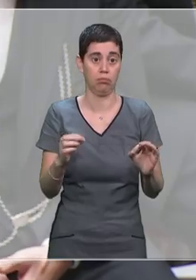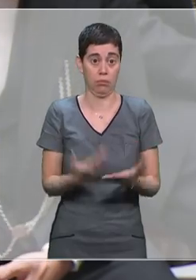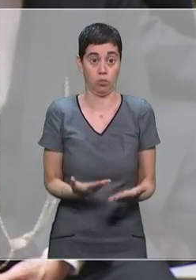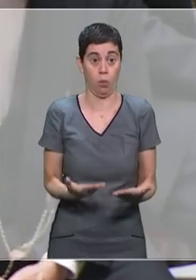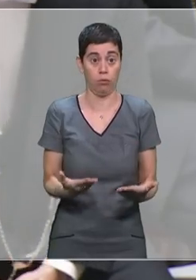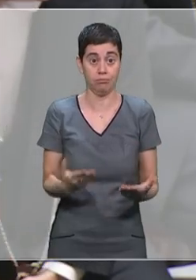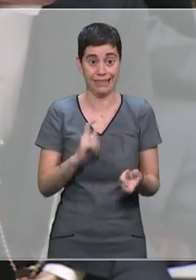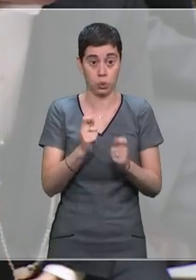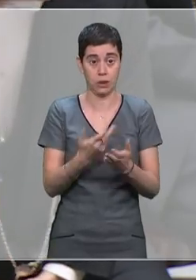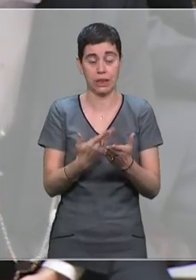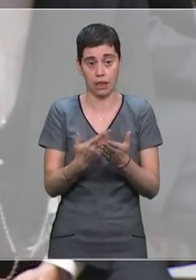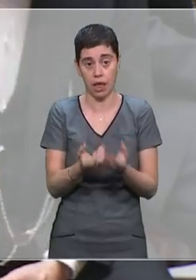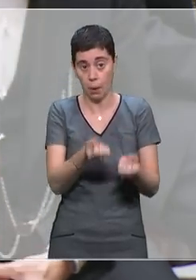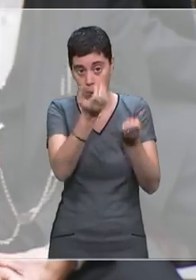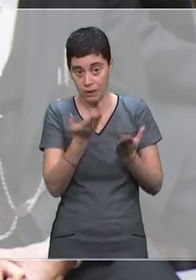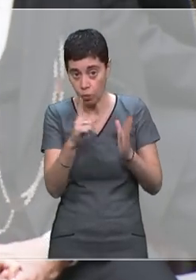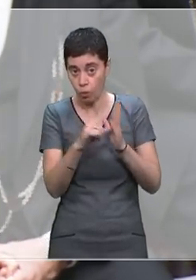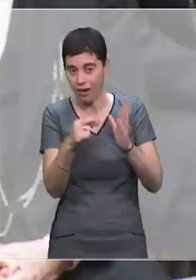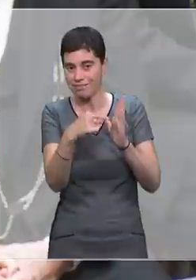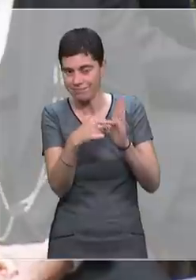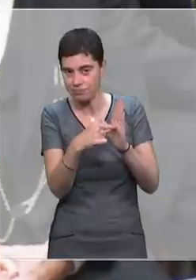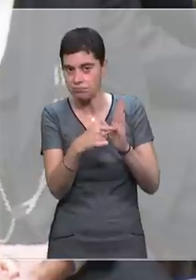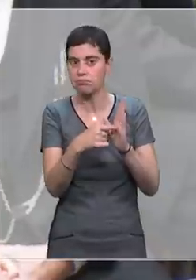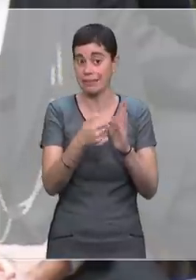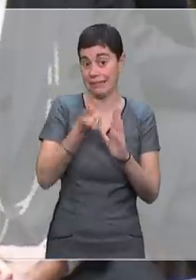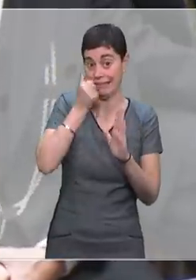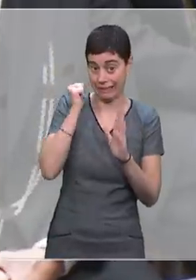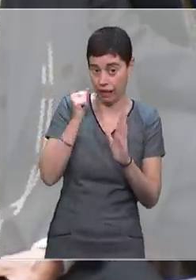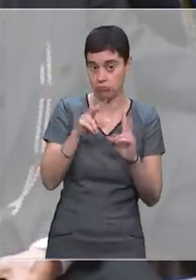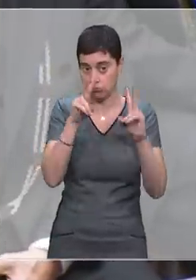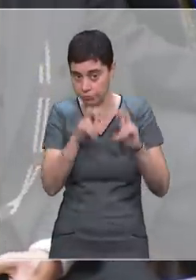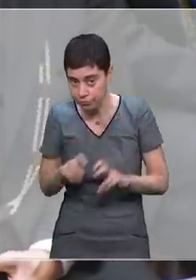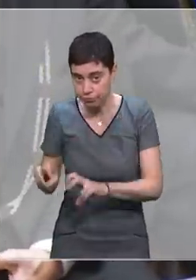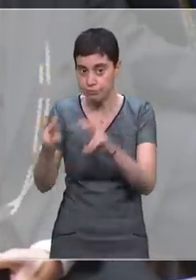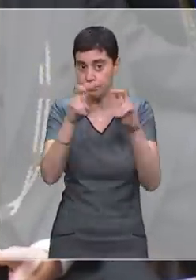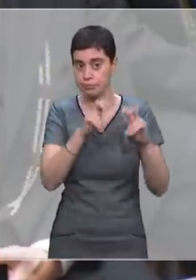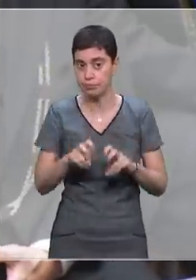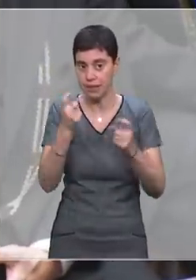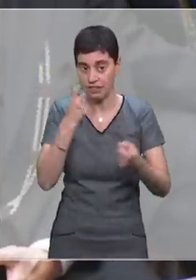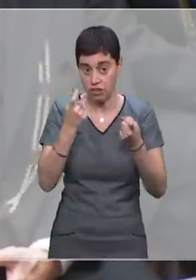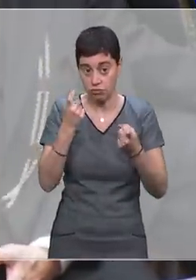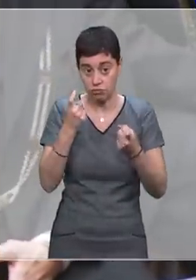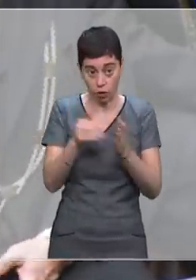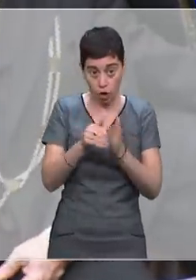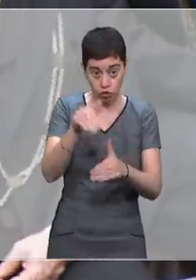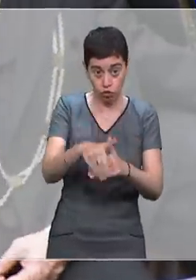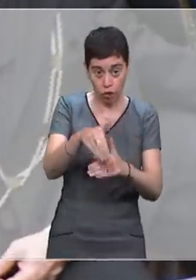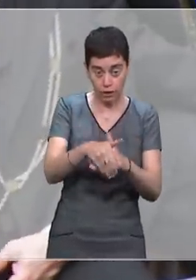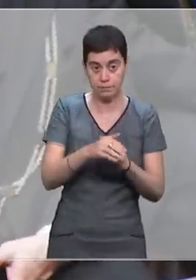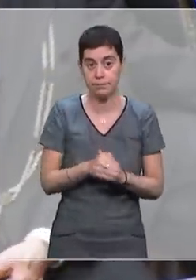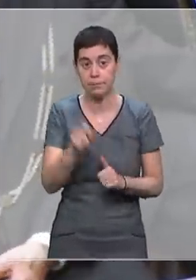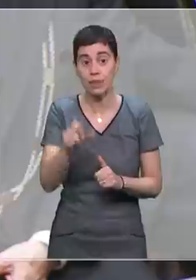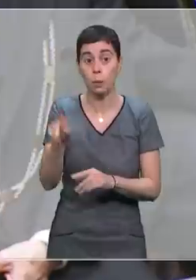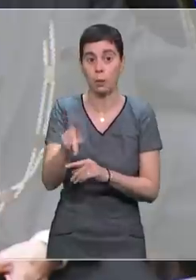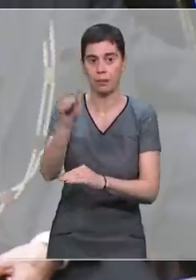la proposition de loi portée par le président Kasbarian a commencé à être examinée hier et va l'être à nouveau ce soir. Sécuriser les propriétaires,